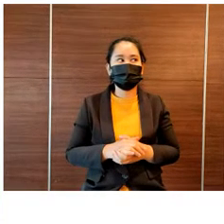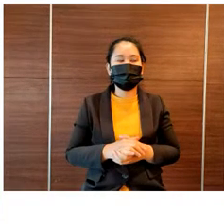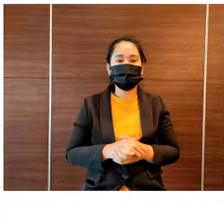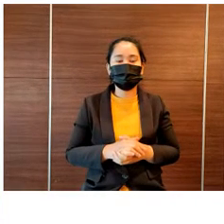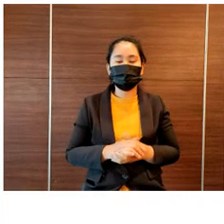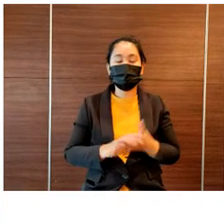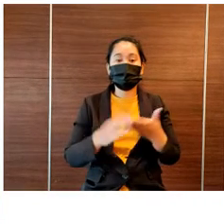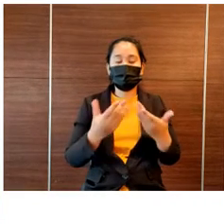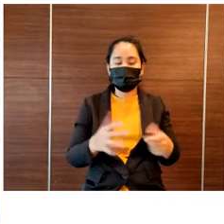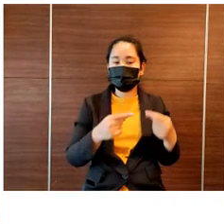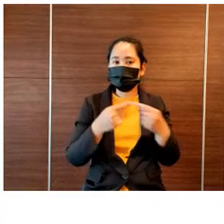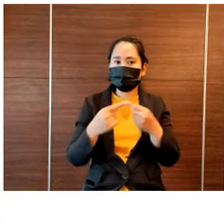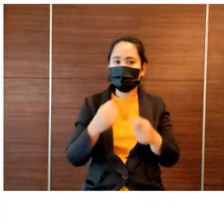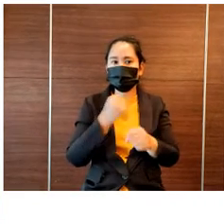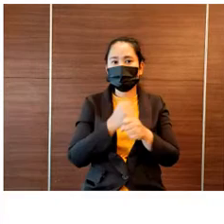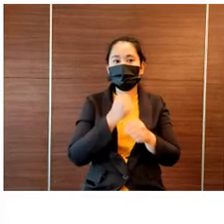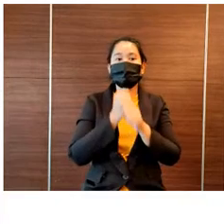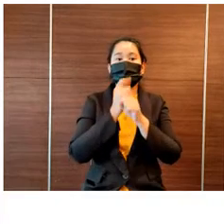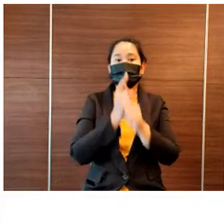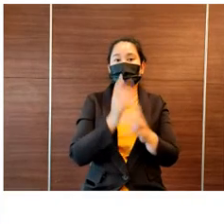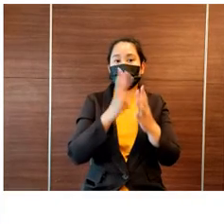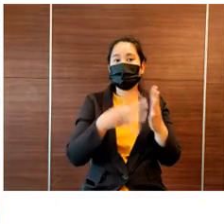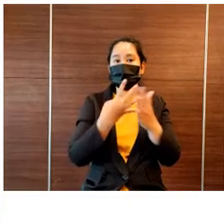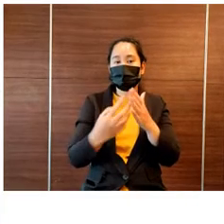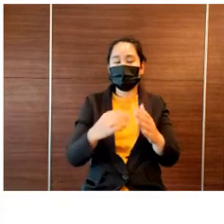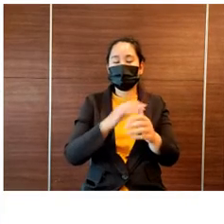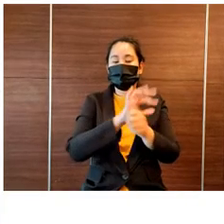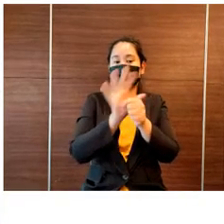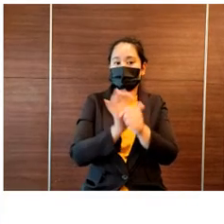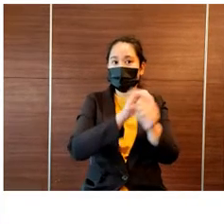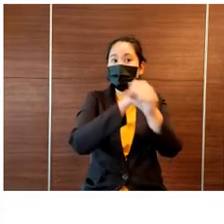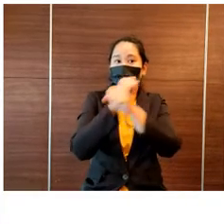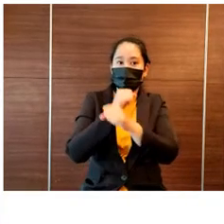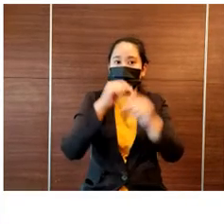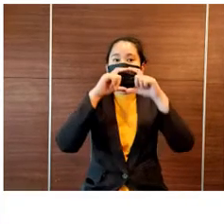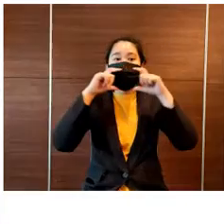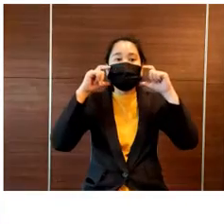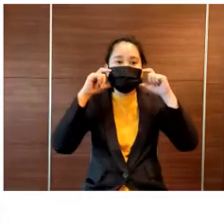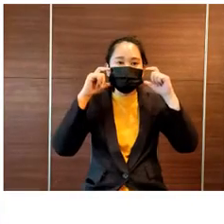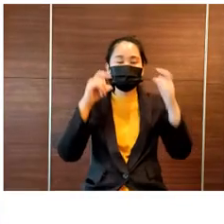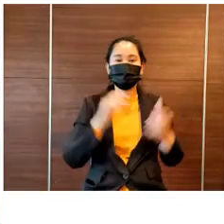ำเนินปฏิบัติตัวตามมาตรการในการป้องกันโควิดมาเรียบร้อยแล้วนะคะ